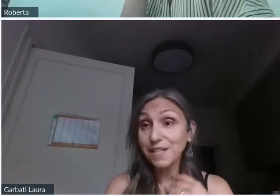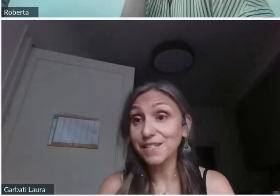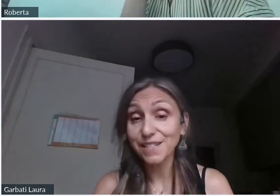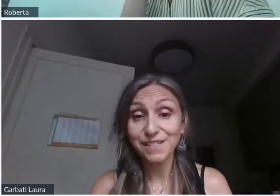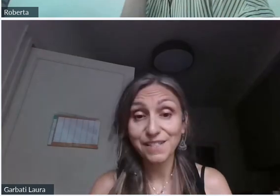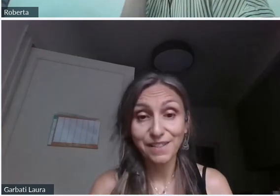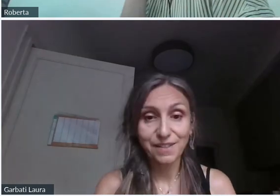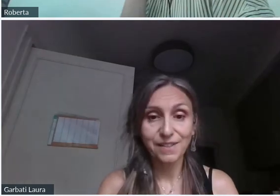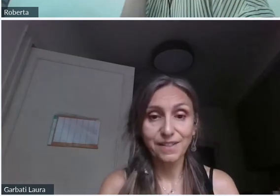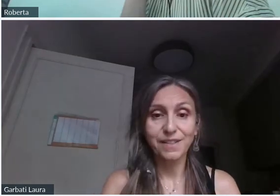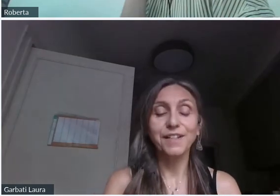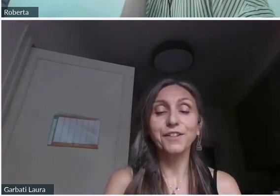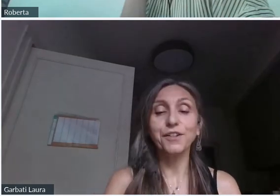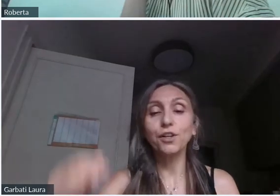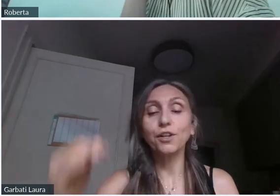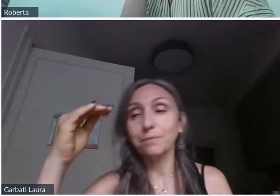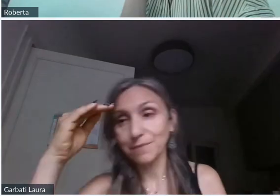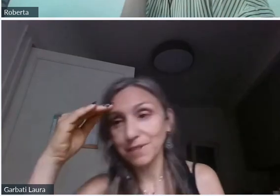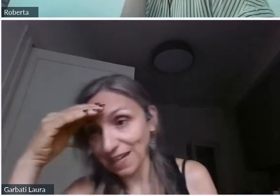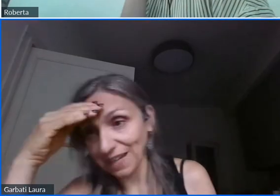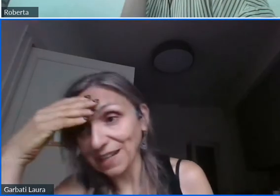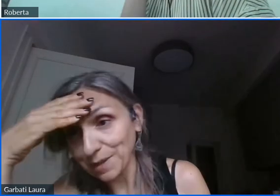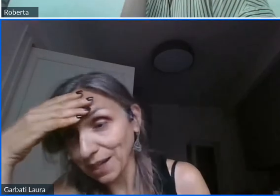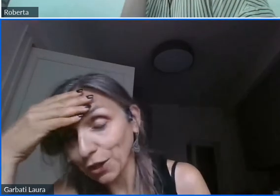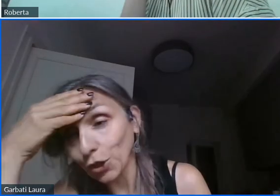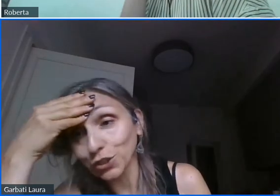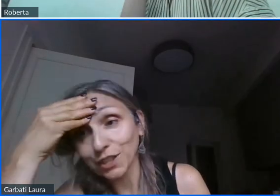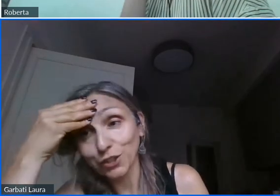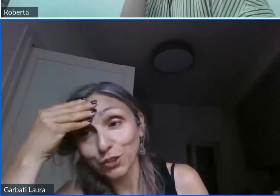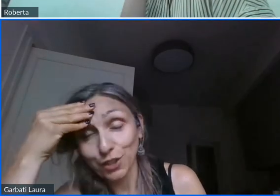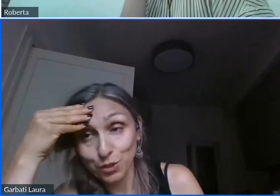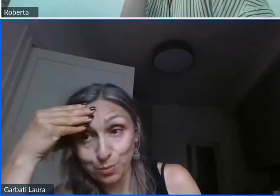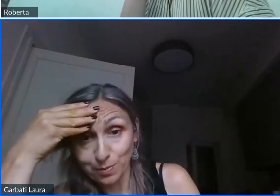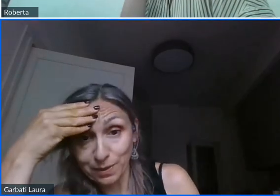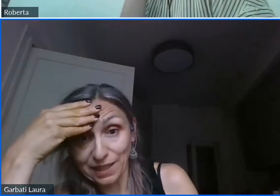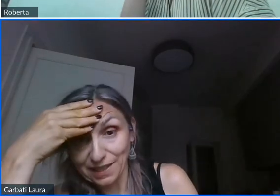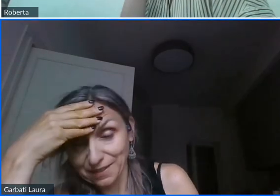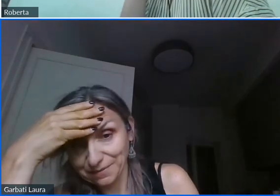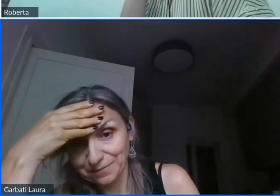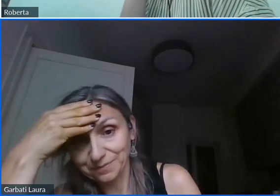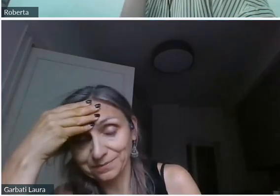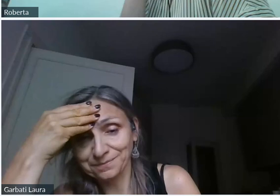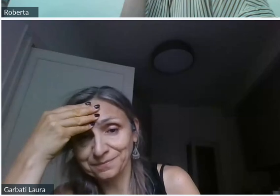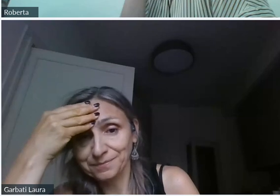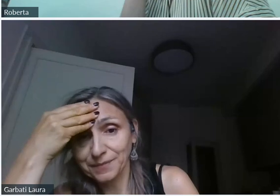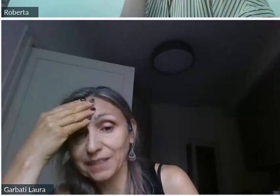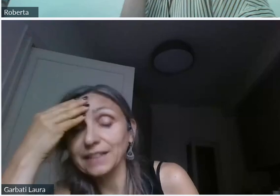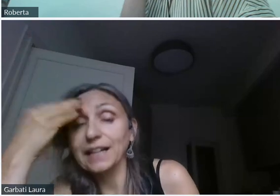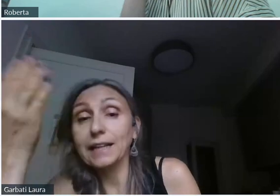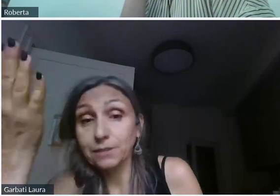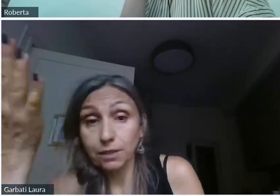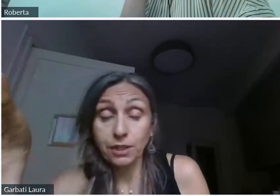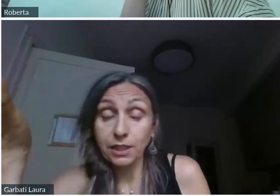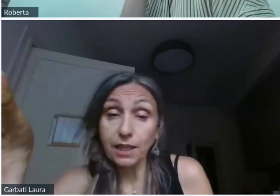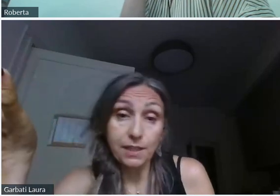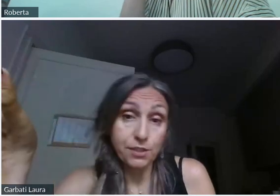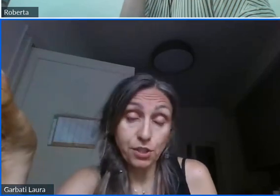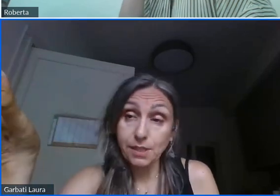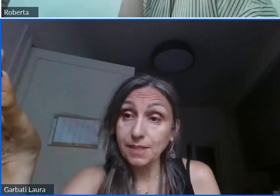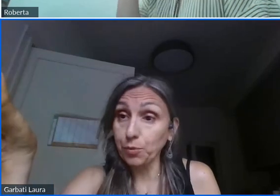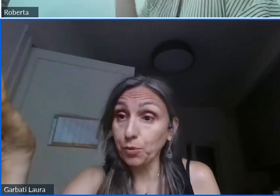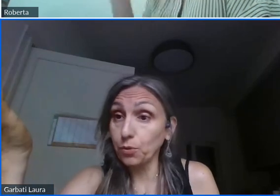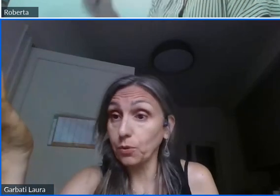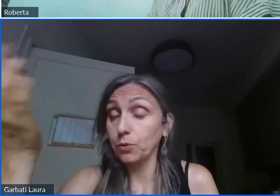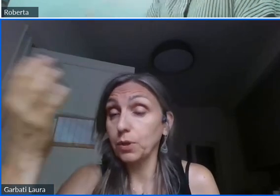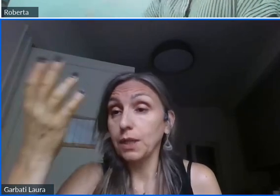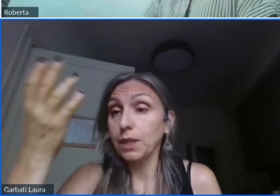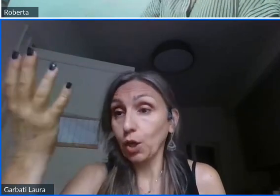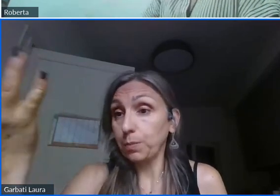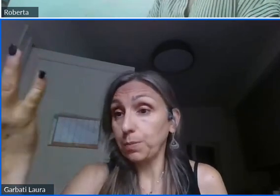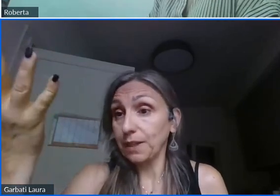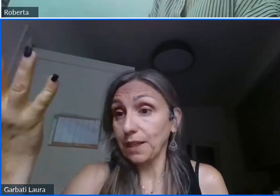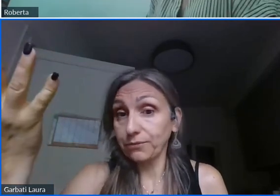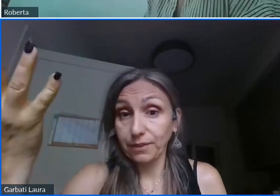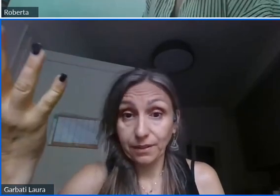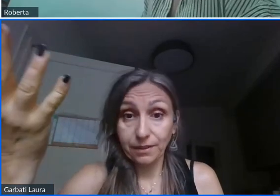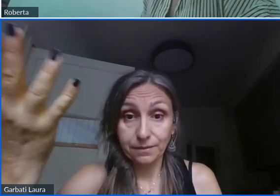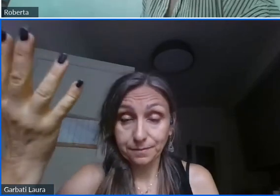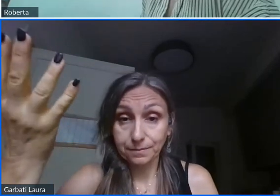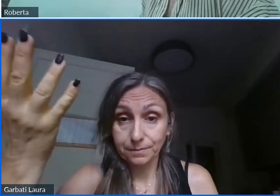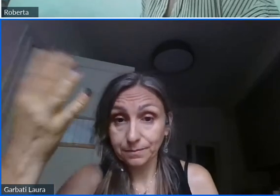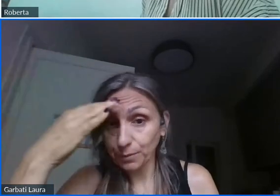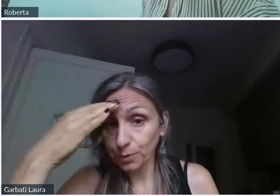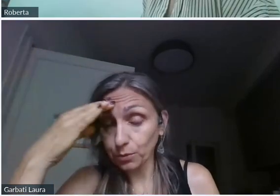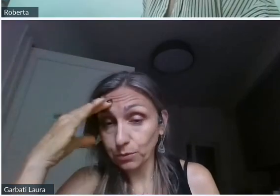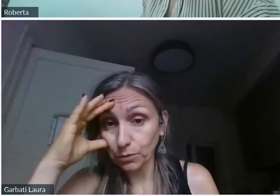O GNU, adesso non mi ricordo quale sia la licenza. Ricordo anch'io la GPL. La GPL, che tra l'altro è licenze più